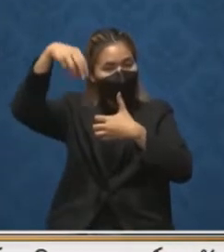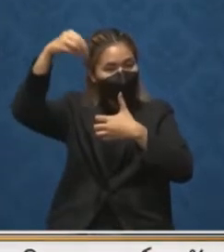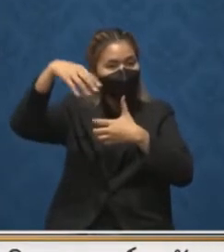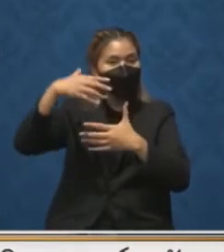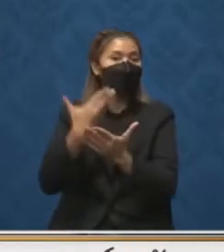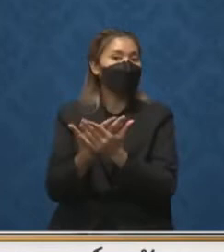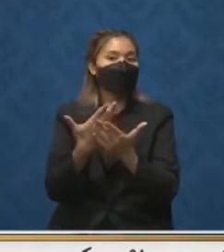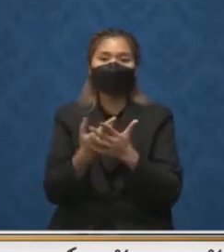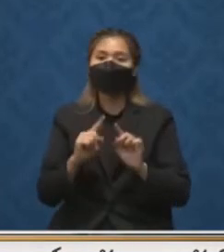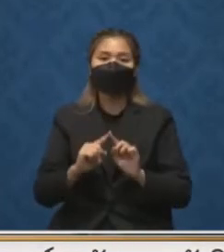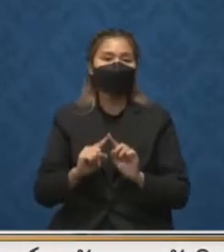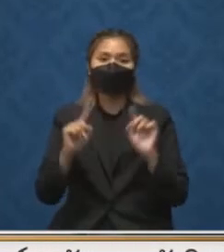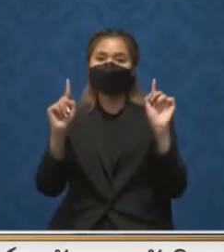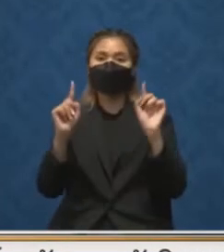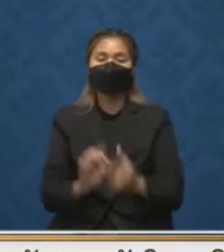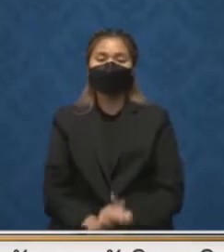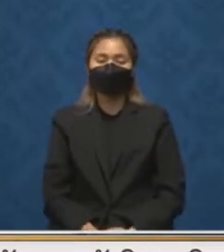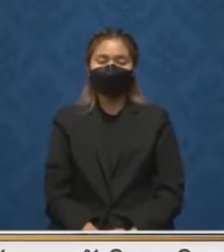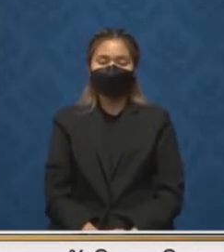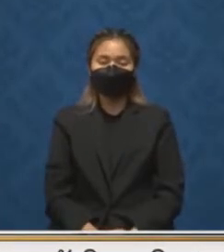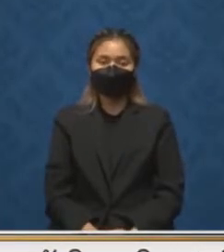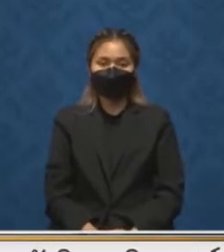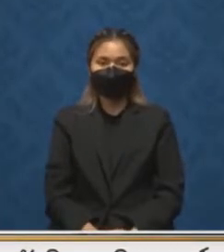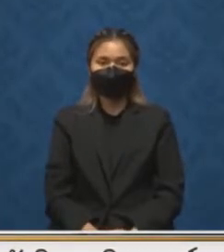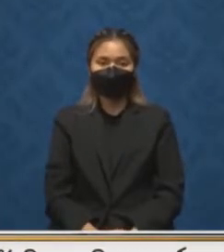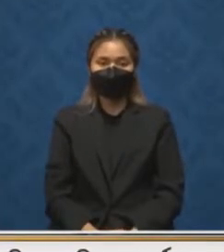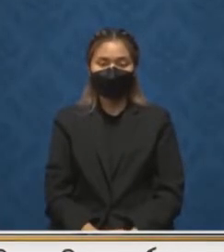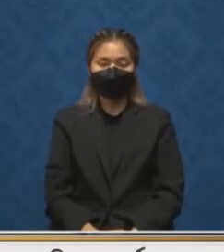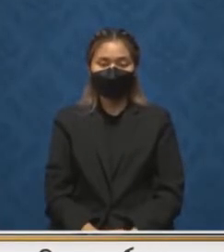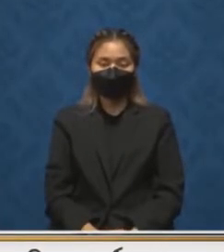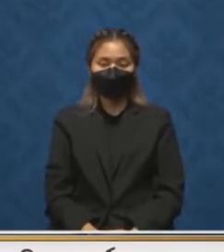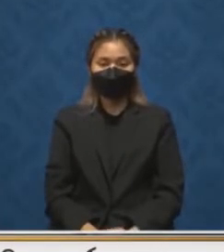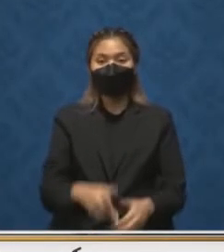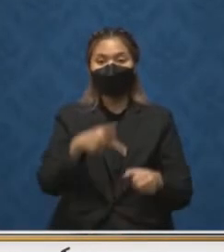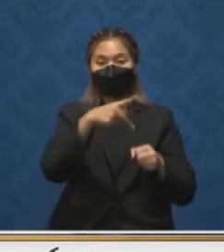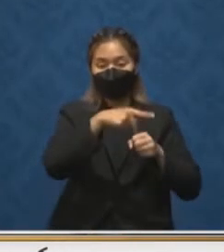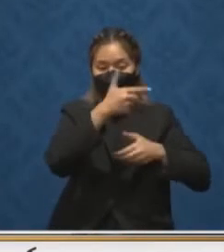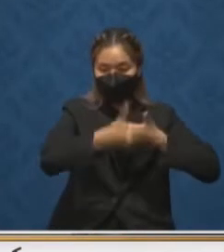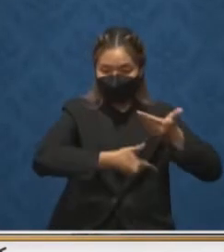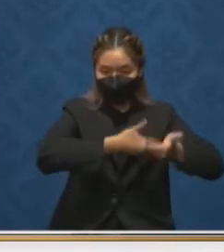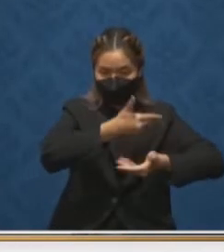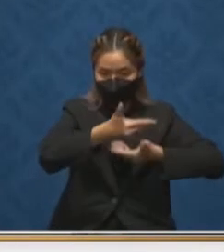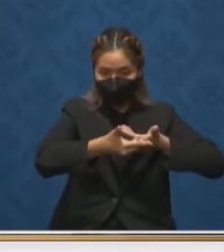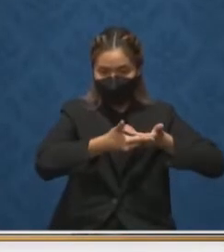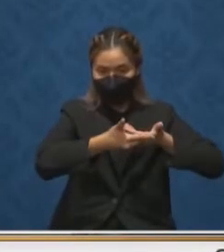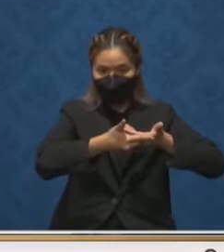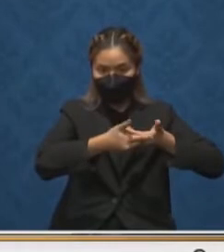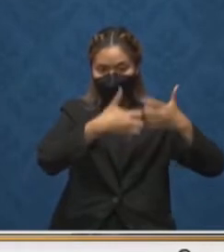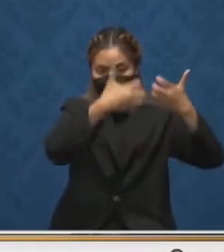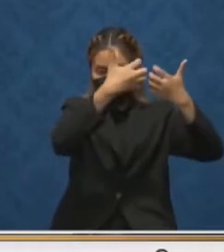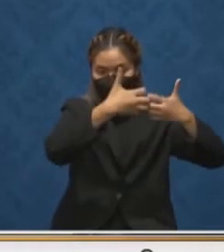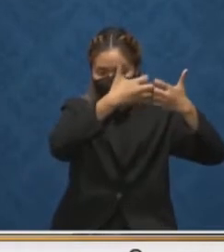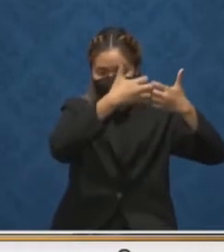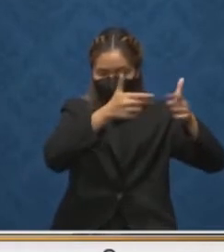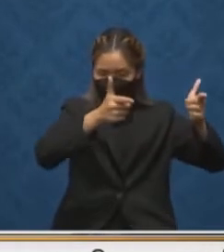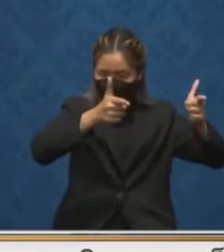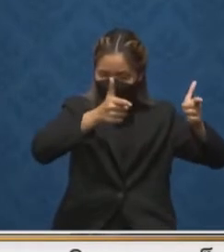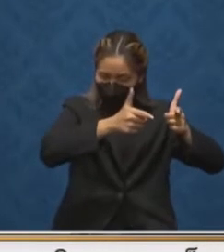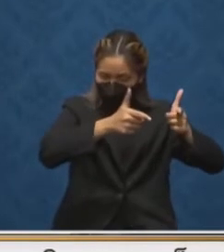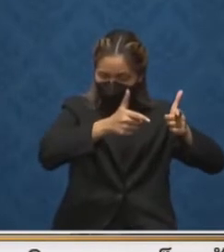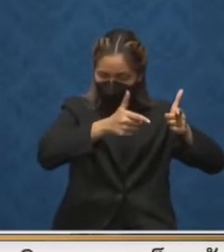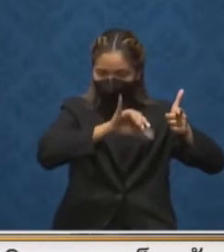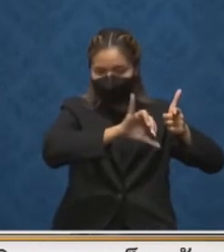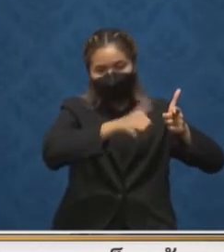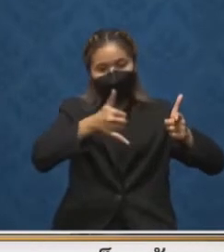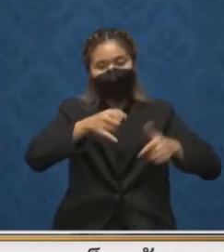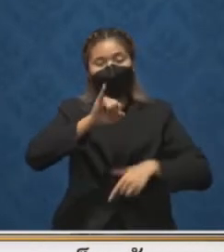ราคาไม่เทากัเลยนะครับราคาการที่ขายไปลงผลิกระแสไฟฟ้าSPP ลงเล็กหน่อยหอ IPP